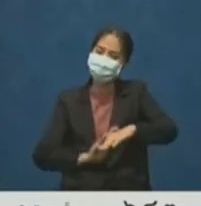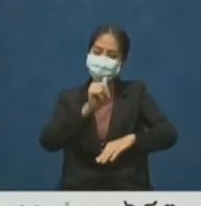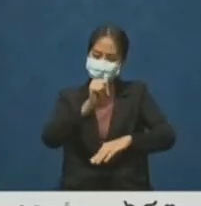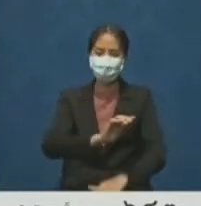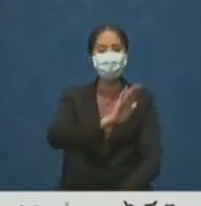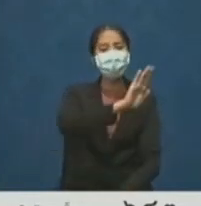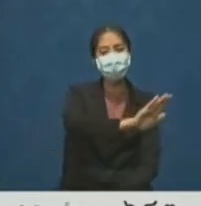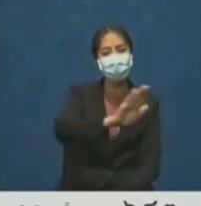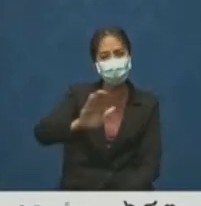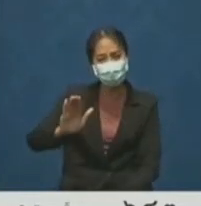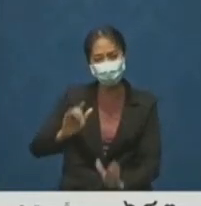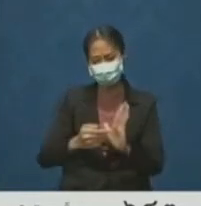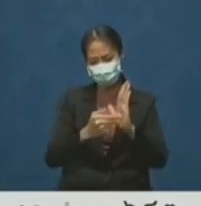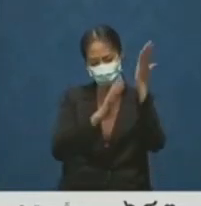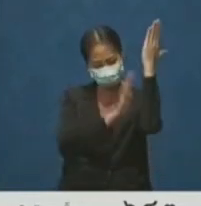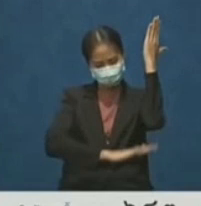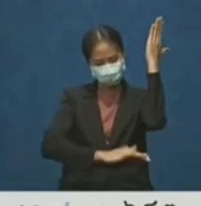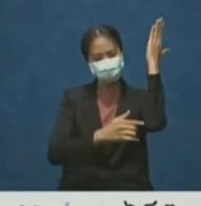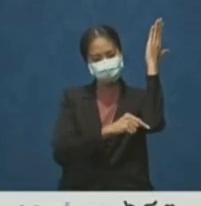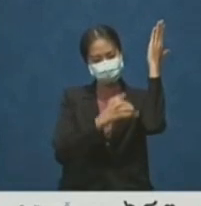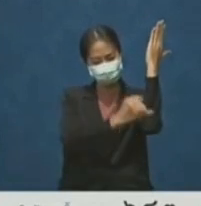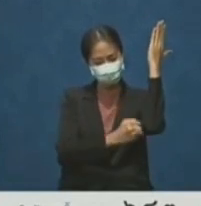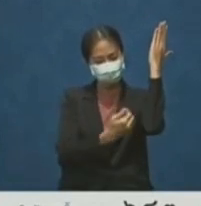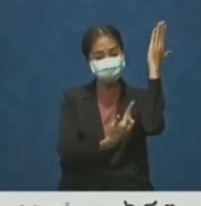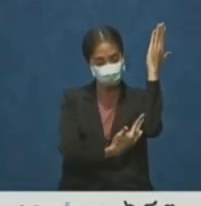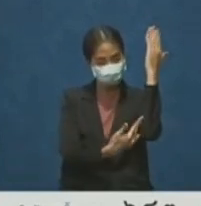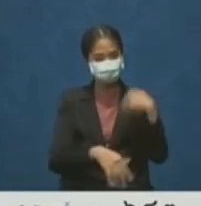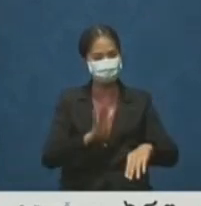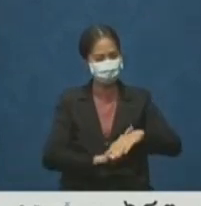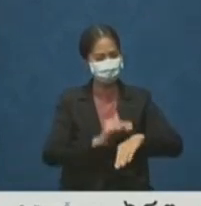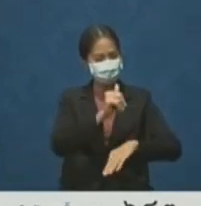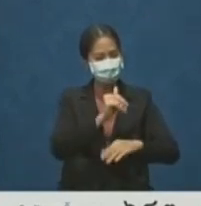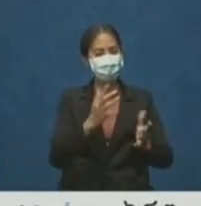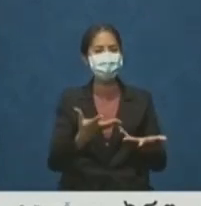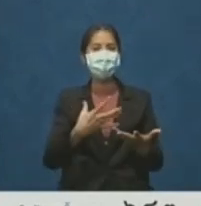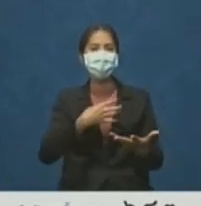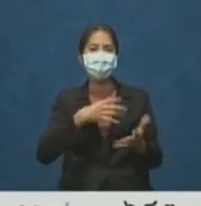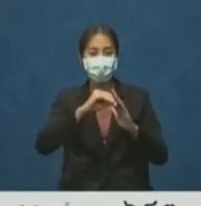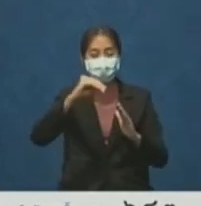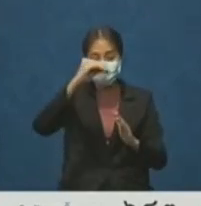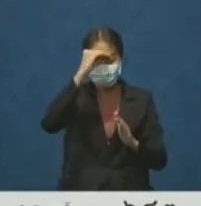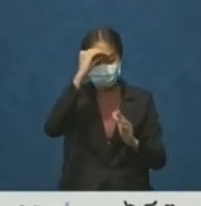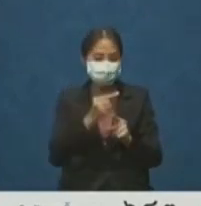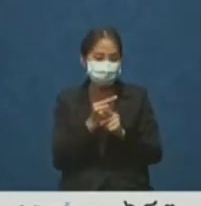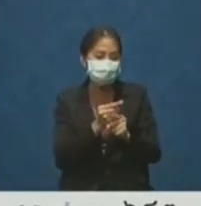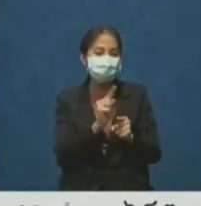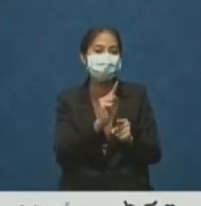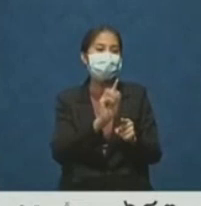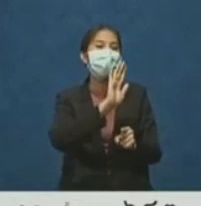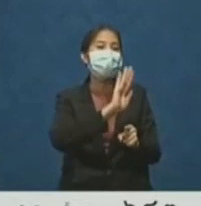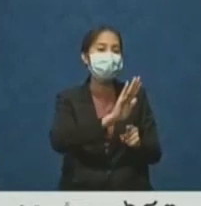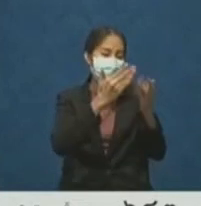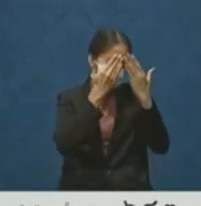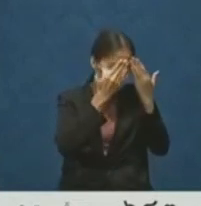ความถนัดพี่น้องในจังหวัดชายแดนภาคใต้เขามีความถนัดในการเรียนการสอนตามหลักอิสลามศึกษ